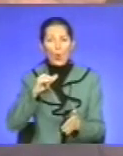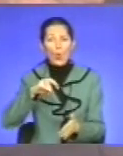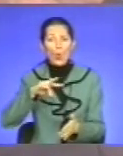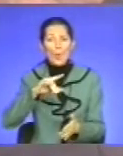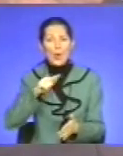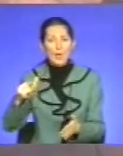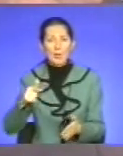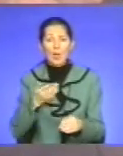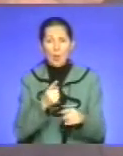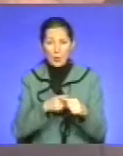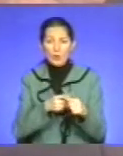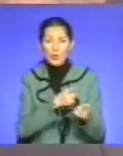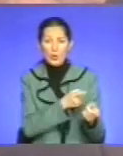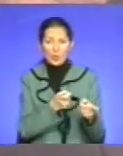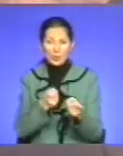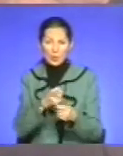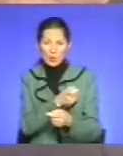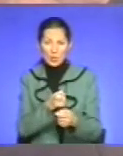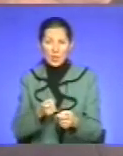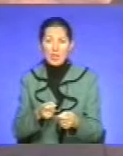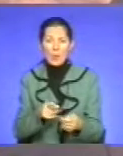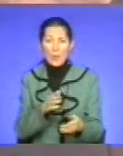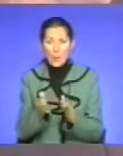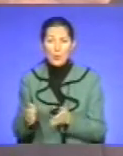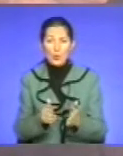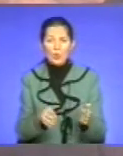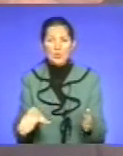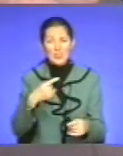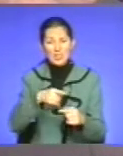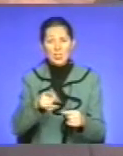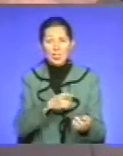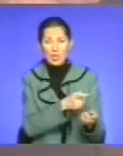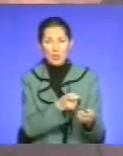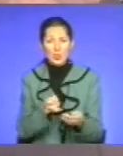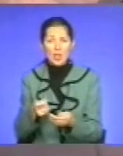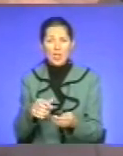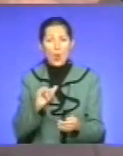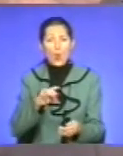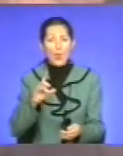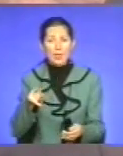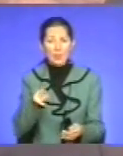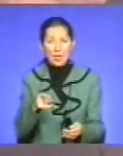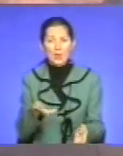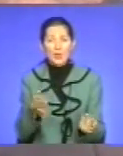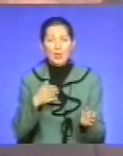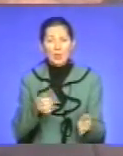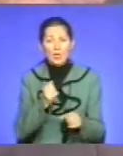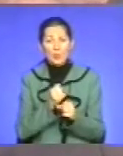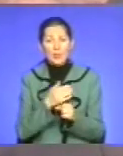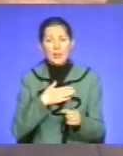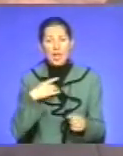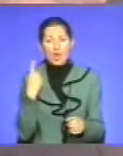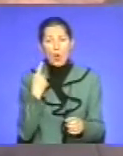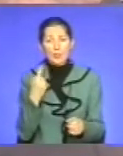Частину розстріляли по дорозі, а всіх решти розстріляли в Умані. Там спорудила наша область 2 роки тому